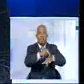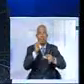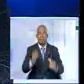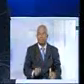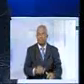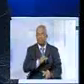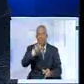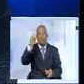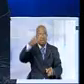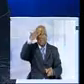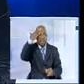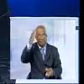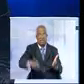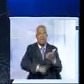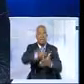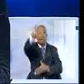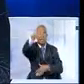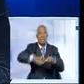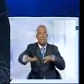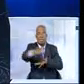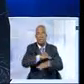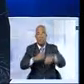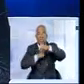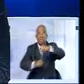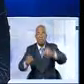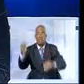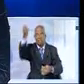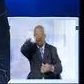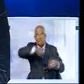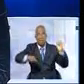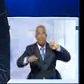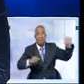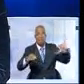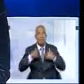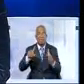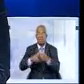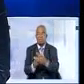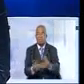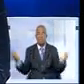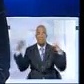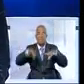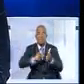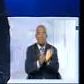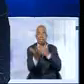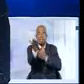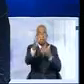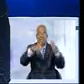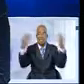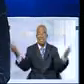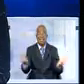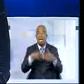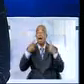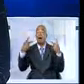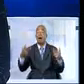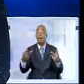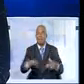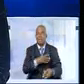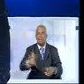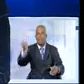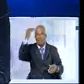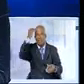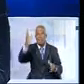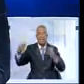Et sachez qu'un séminaire sur la sécurité en Afrique de l'Ouest s'est ouvert depuis ce matin ici à Abidjan en présence des ministres